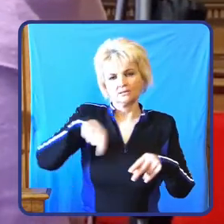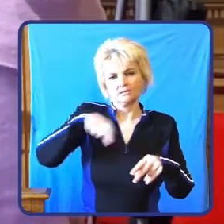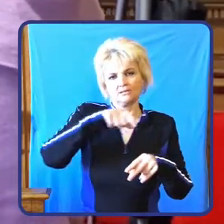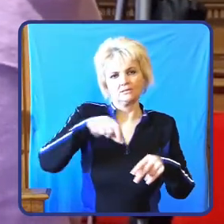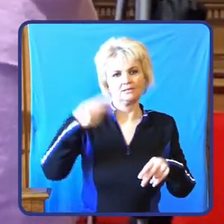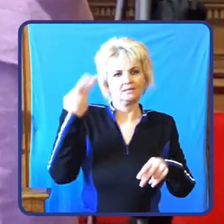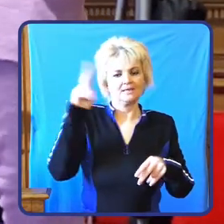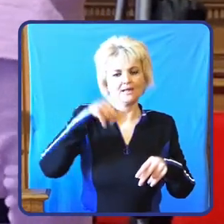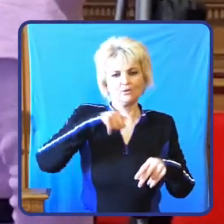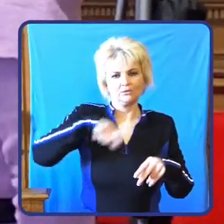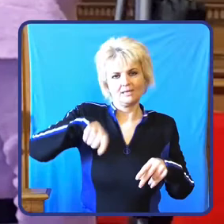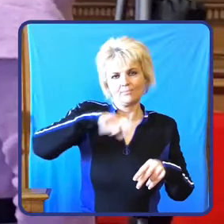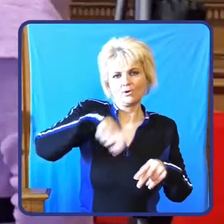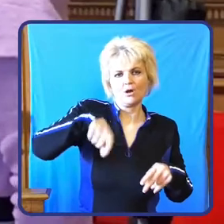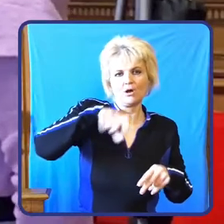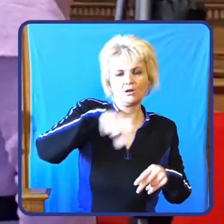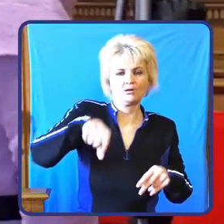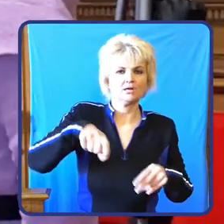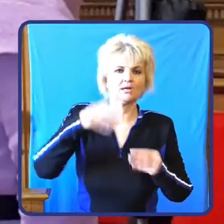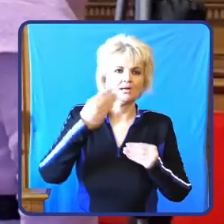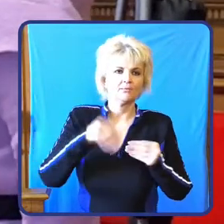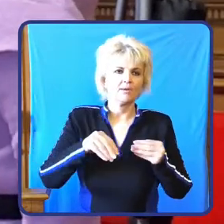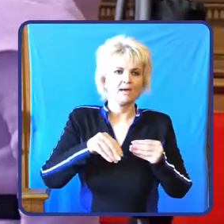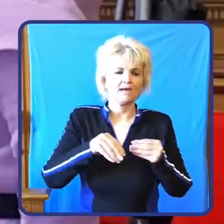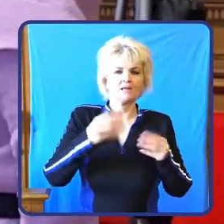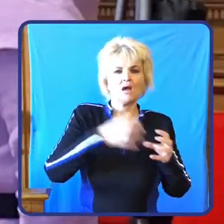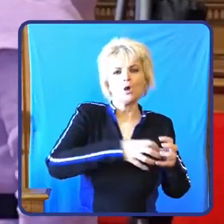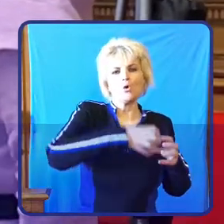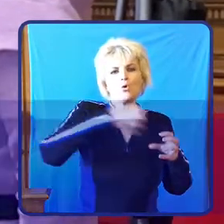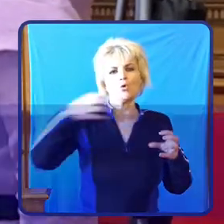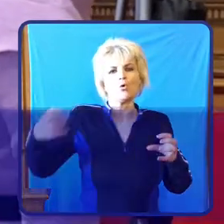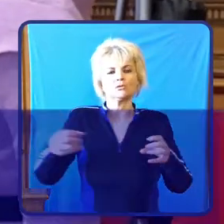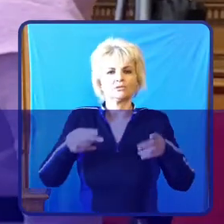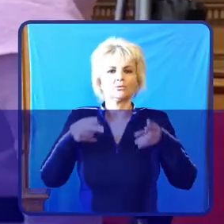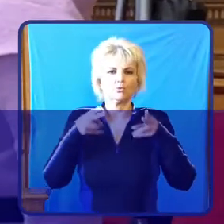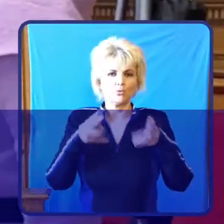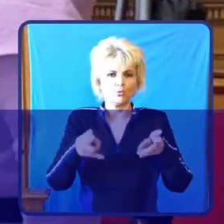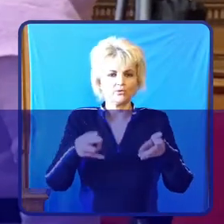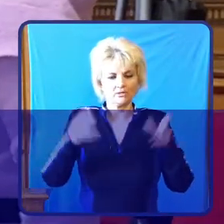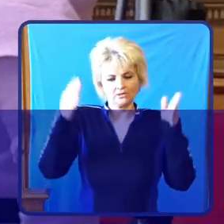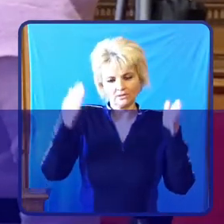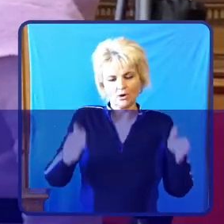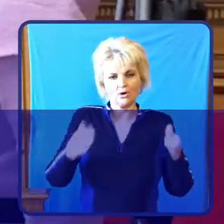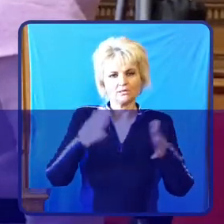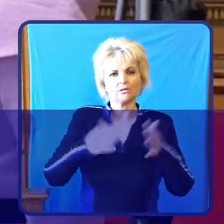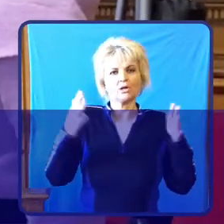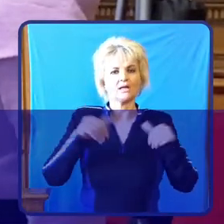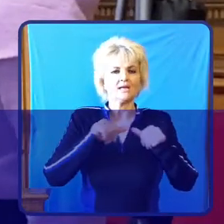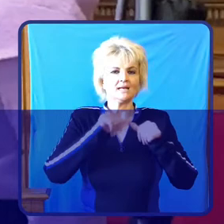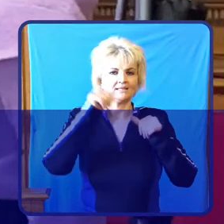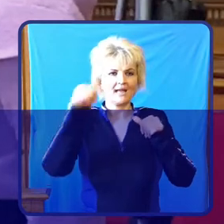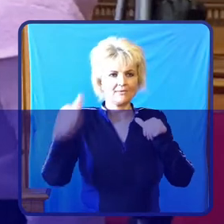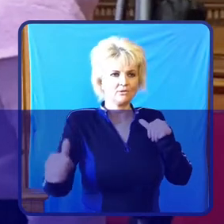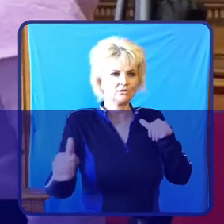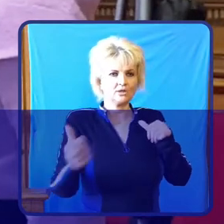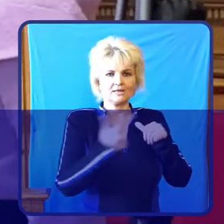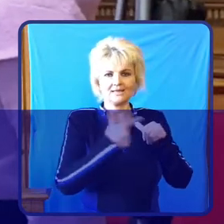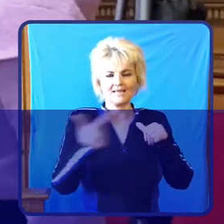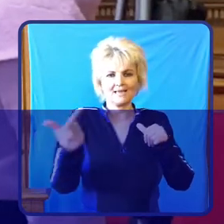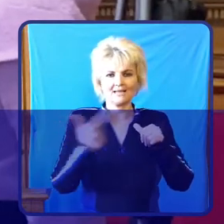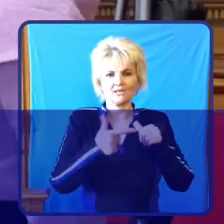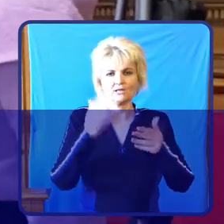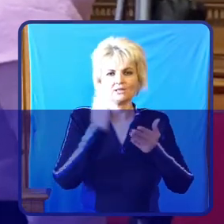kijelölt gyalogátkelő hely, ugyanis egy rendkívül hosszú útszakaszon nagyon nagy távolságban van a két